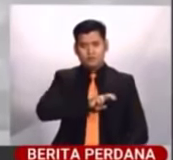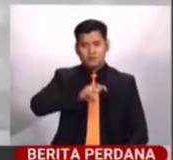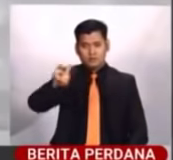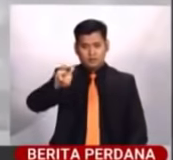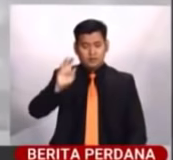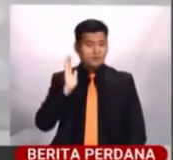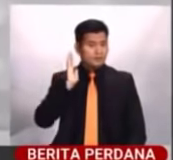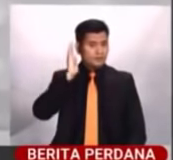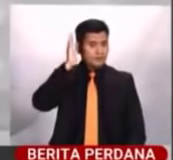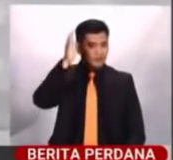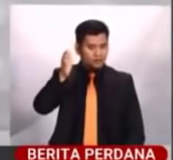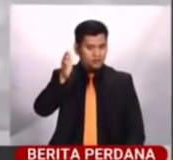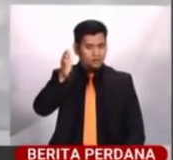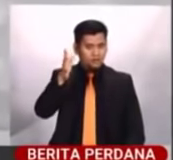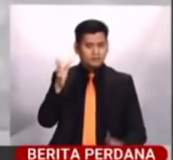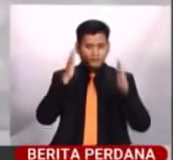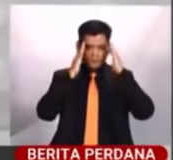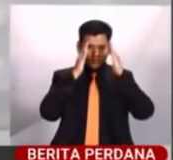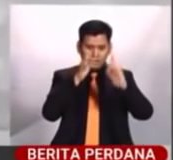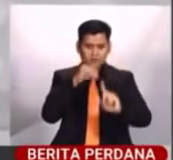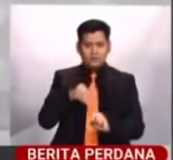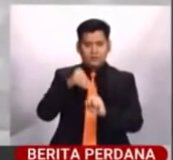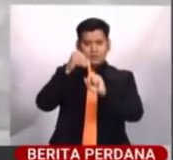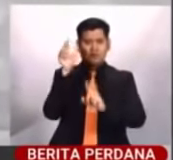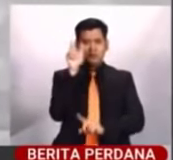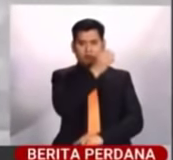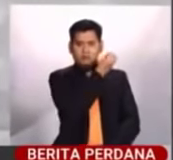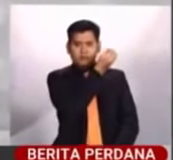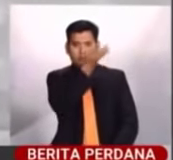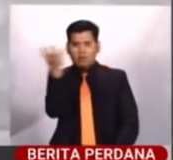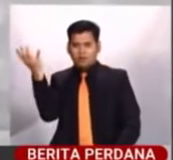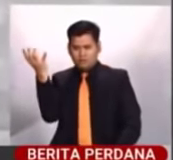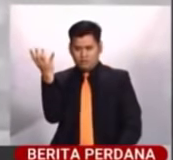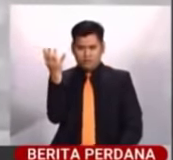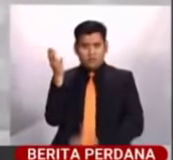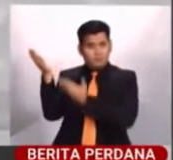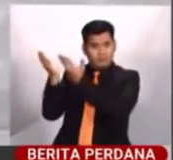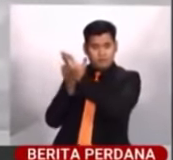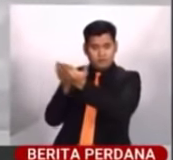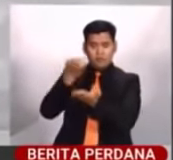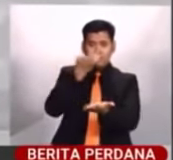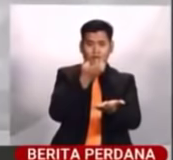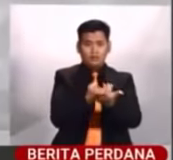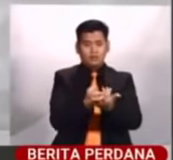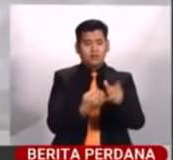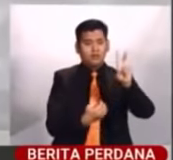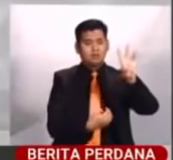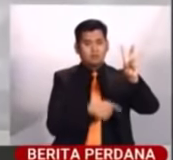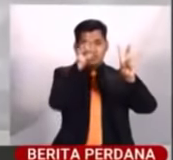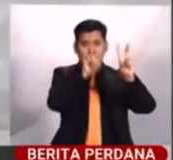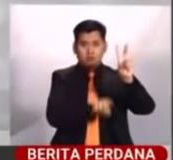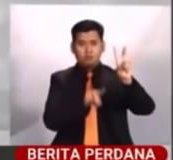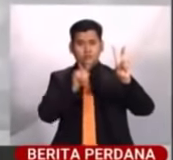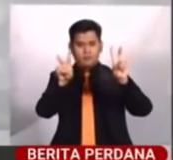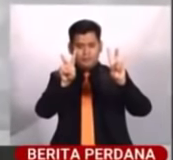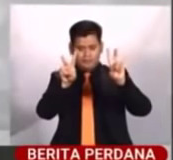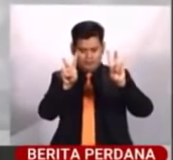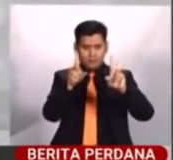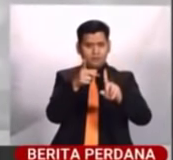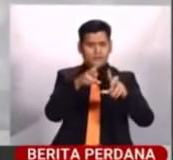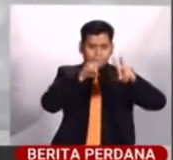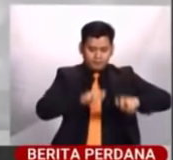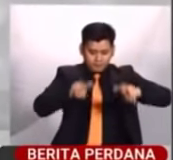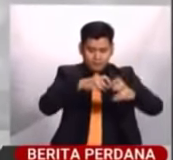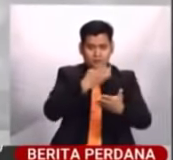logistik dijangka mendapat tumpuan khusus apabila kerajaan mengumumkan pakej rangsangan ekonomi 27 Februari ini. Bagi penganalisis